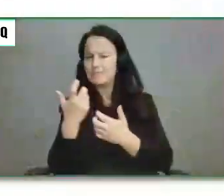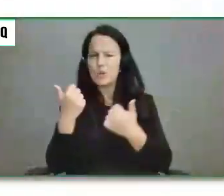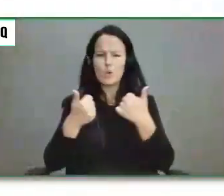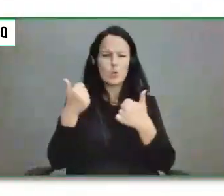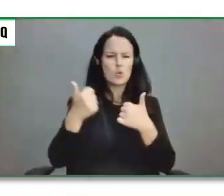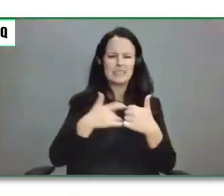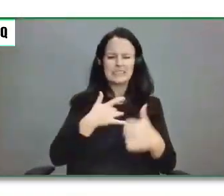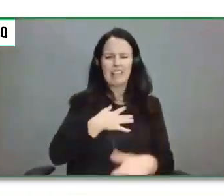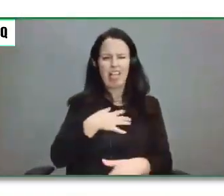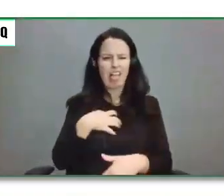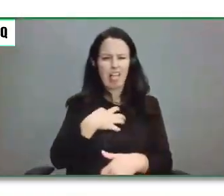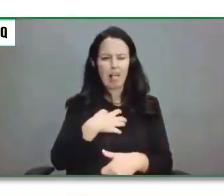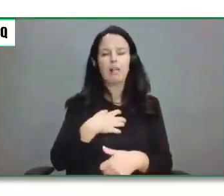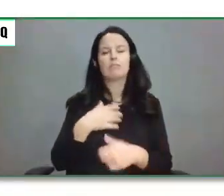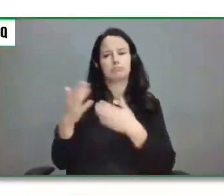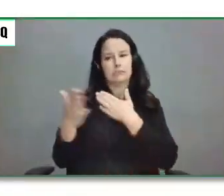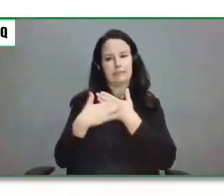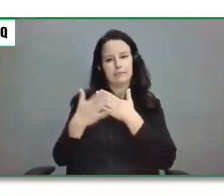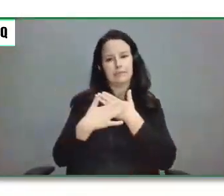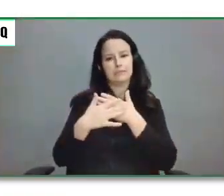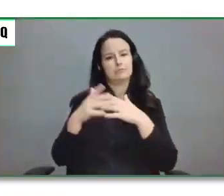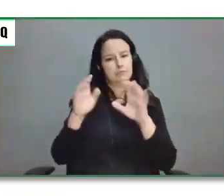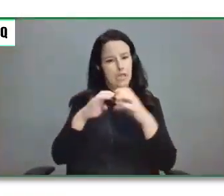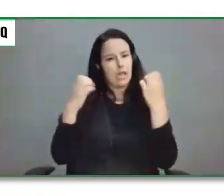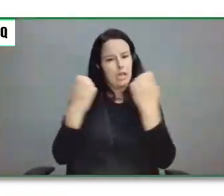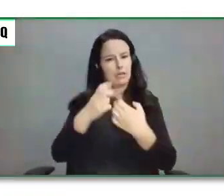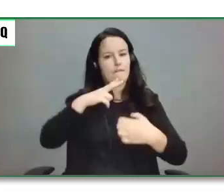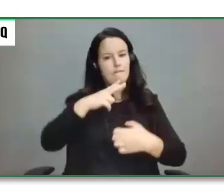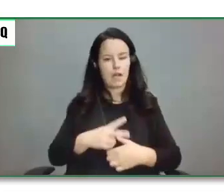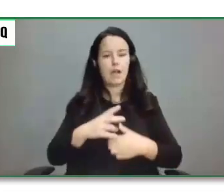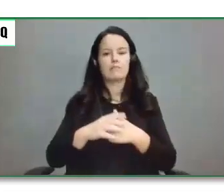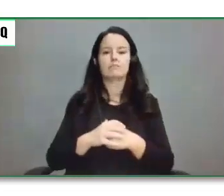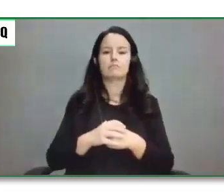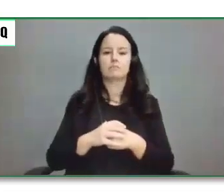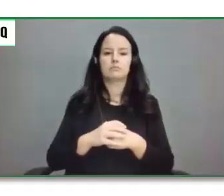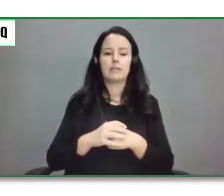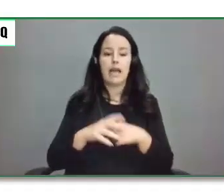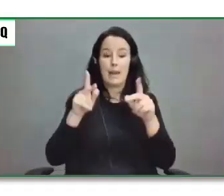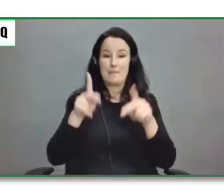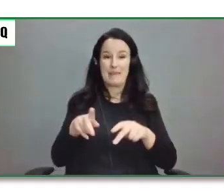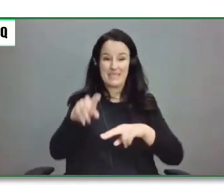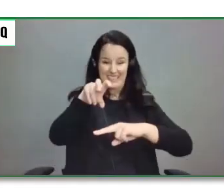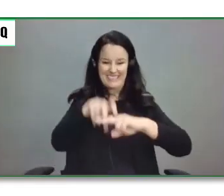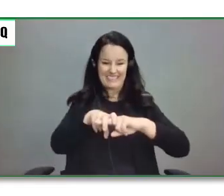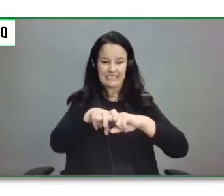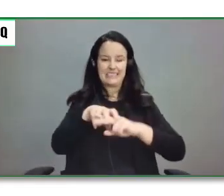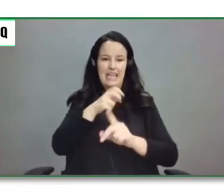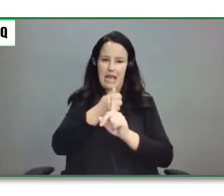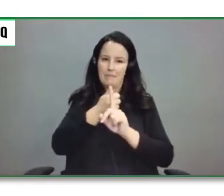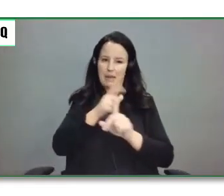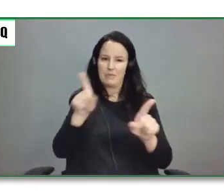bien. C'est du travail d'équipe. La personne dans le Trail Rider est membre de l'équipe.